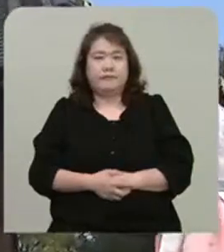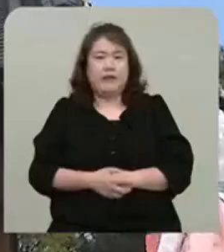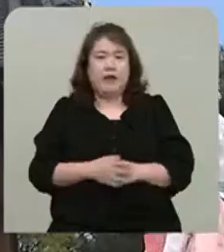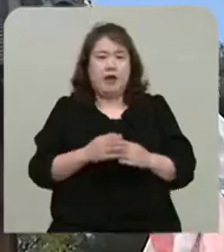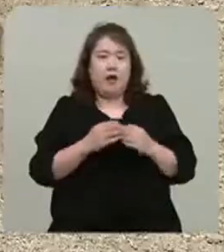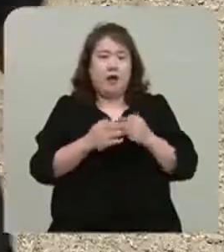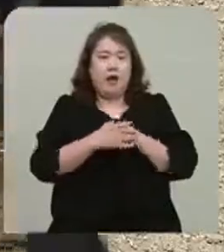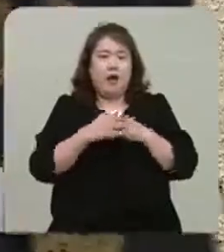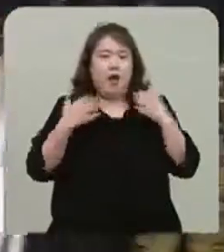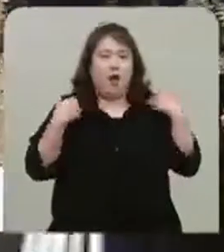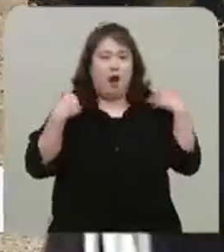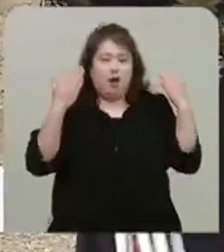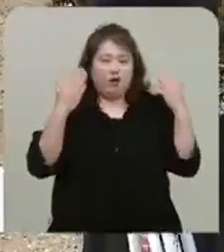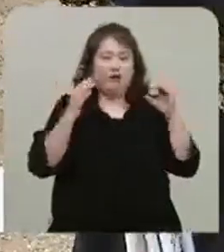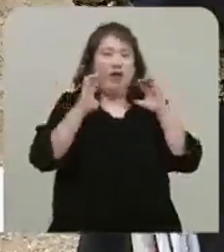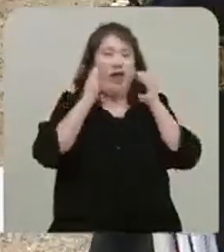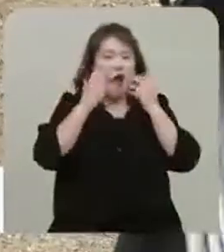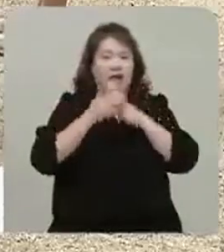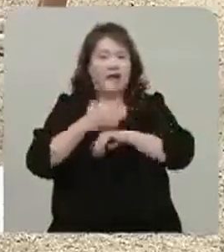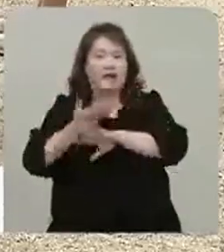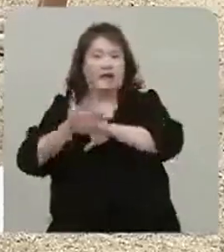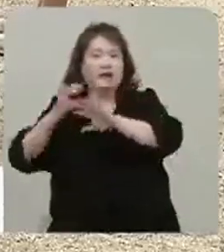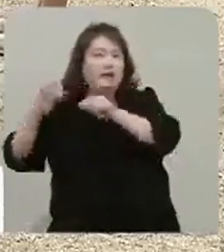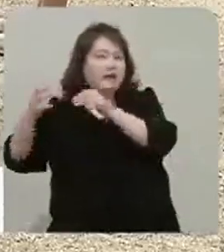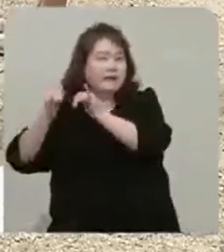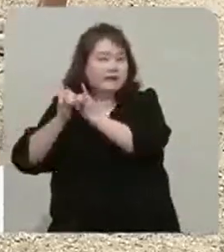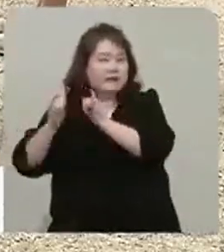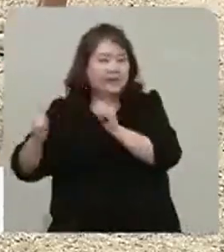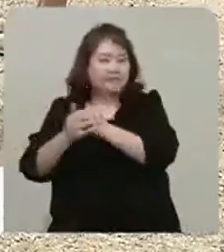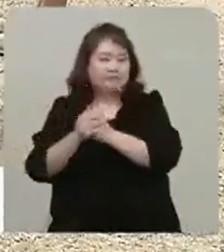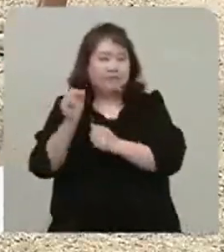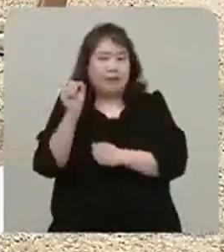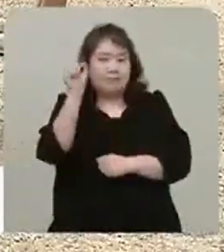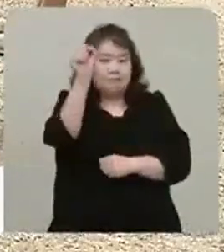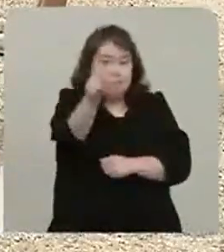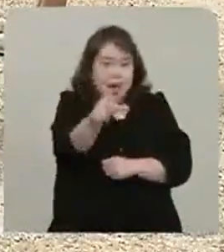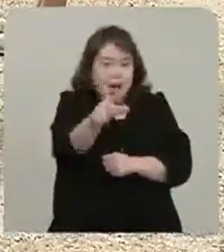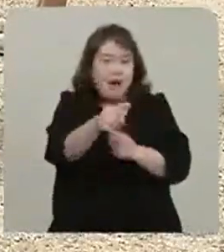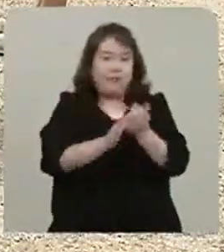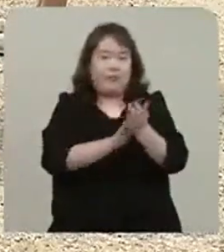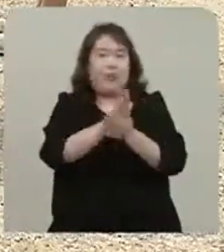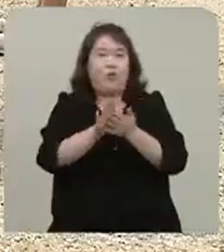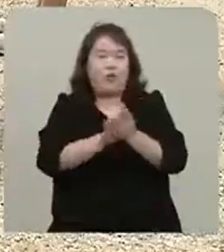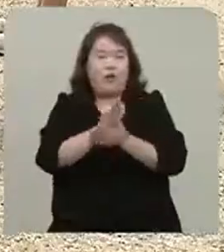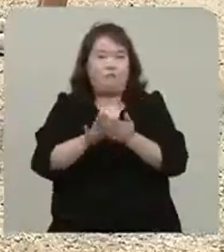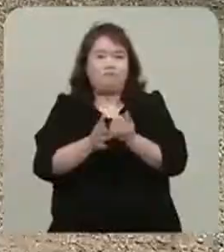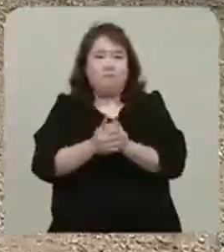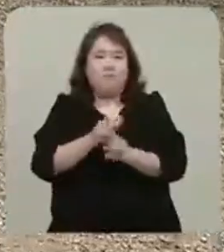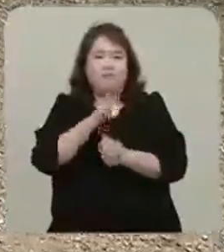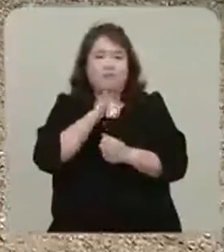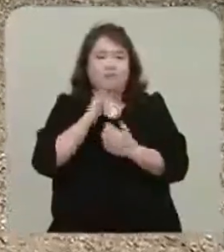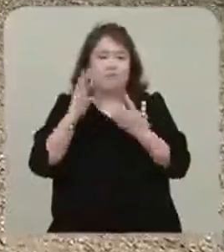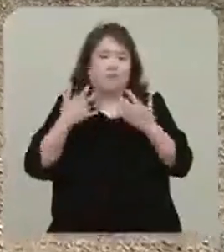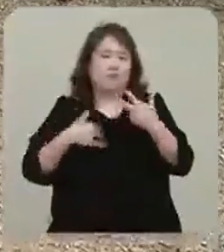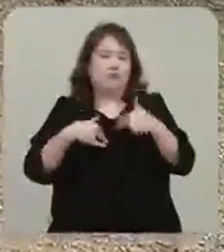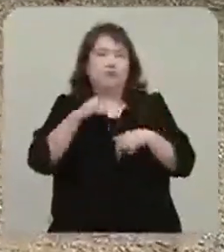어른아이 외국인 할 것 없이 항아리 속에 화살을 던져 넣는 투어 놀이에 빠져 시간 가는 줄을 모릅니다.